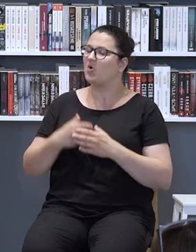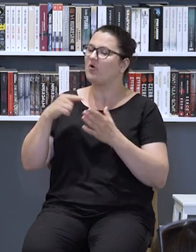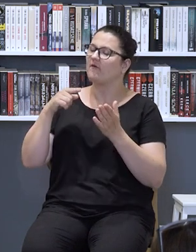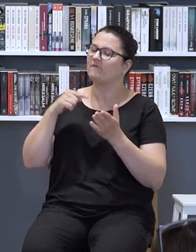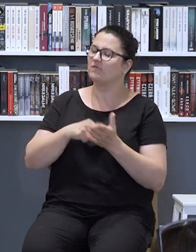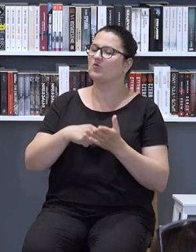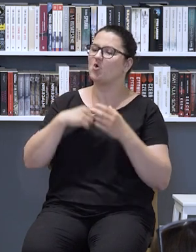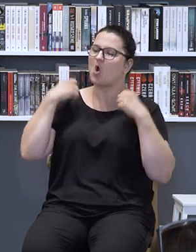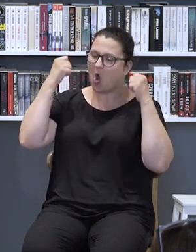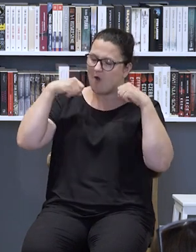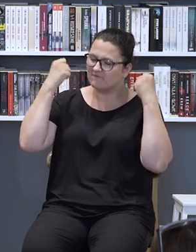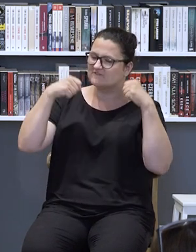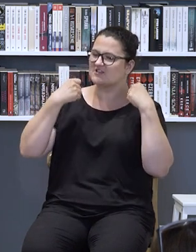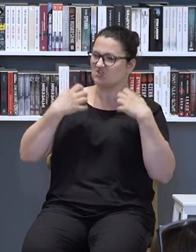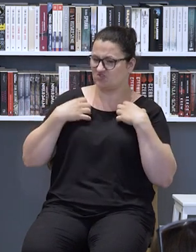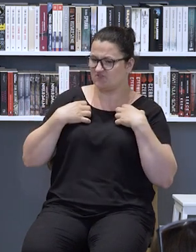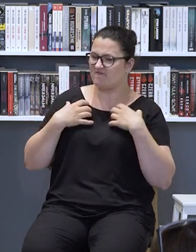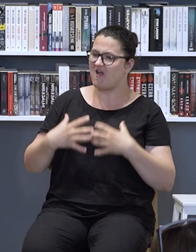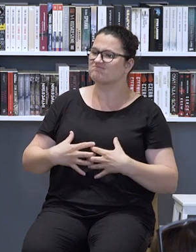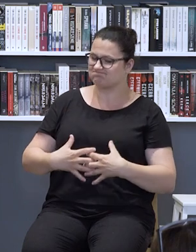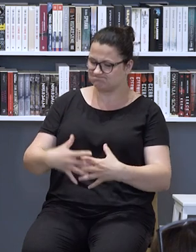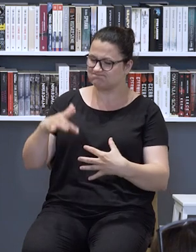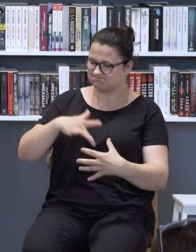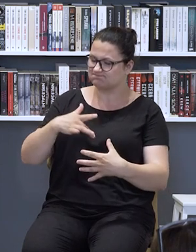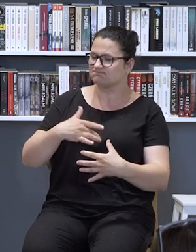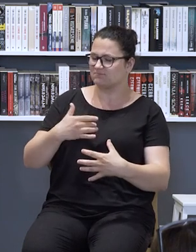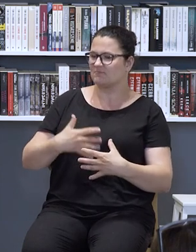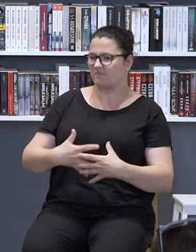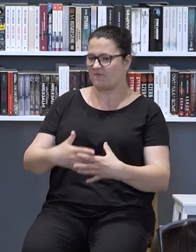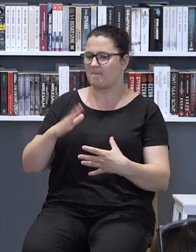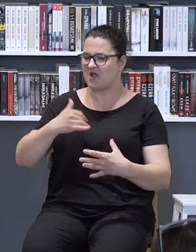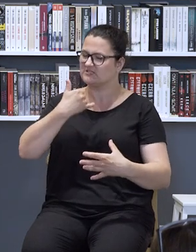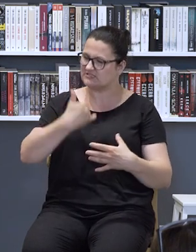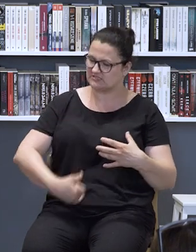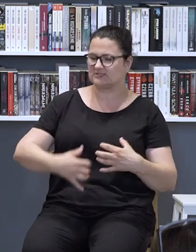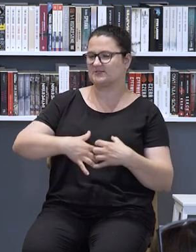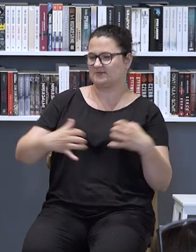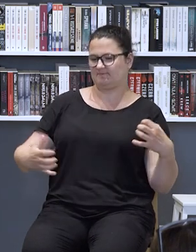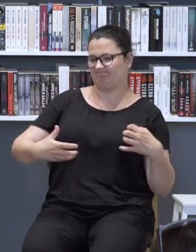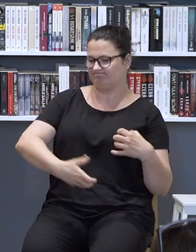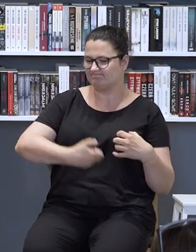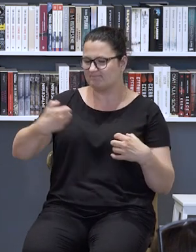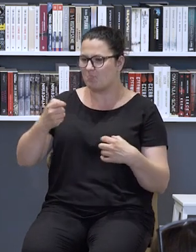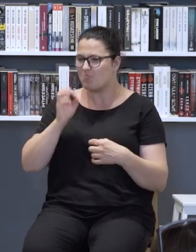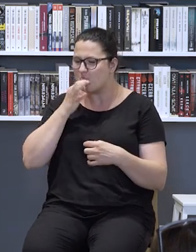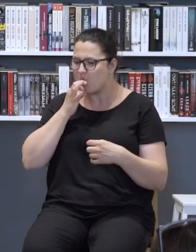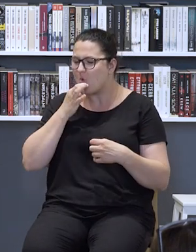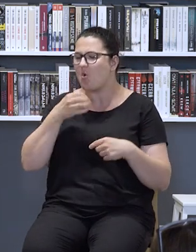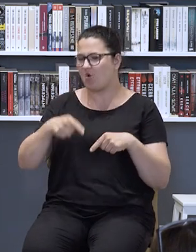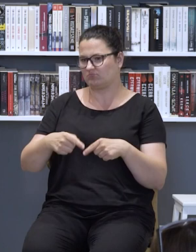owce, ciężarne owce, jakby rozciąć i wydobyć z nich te jagnięta i dopiero z nich będzie wykonany